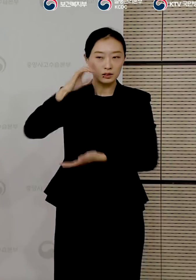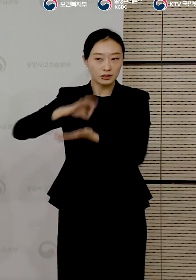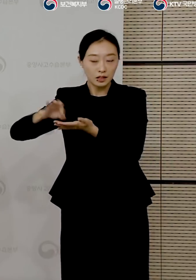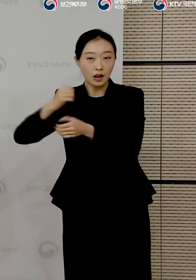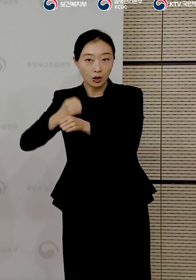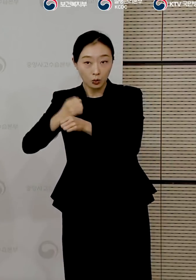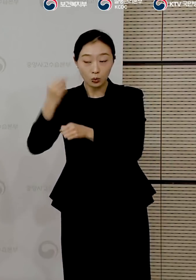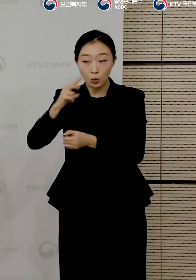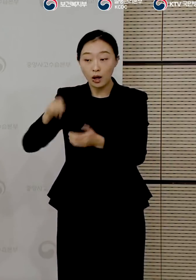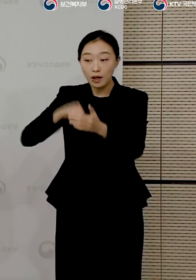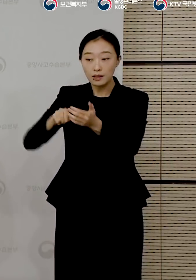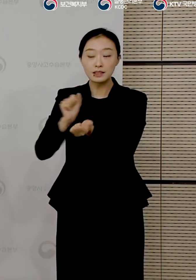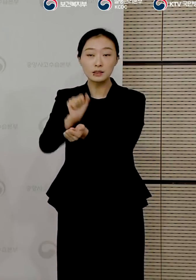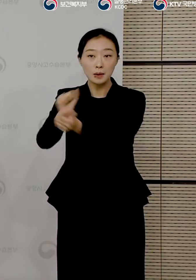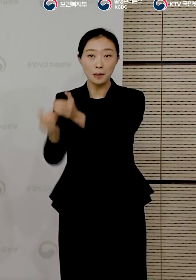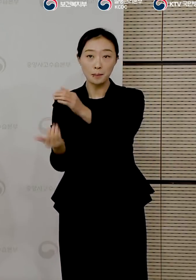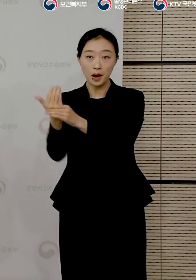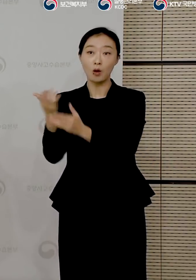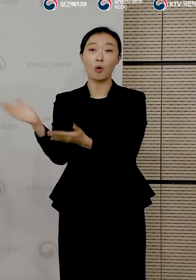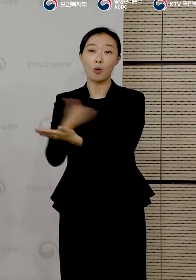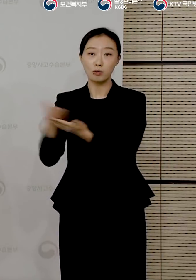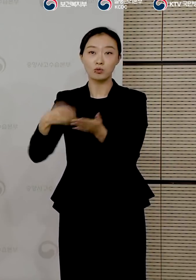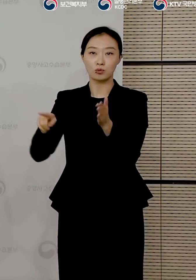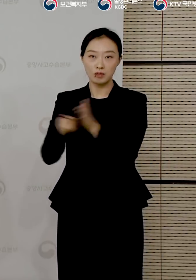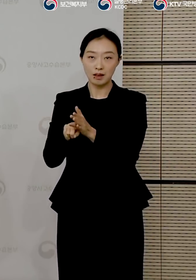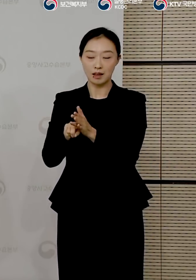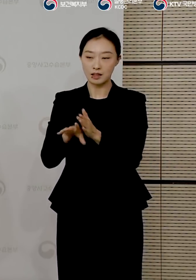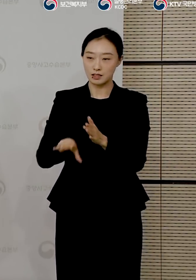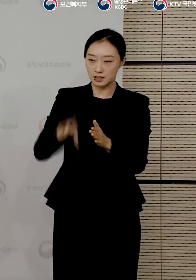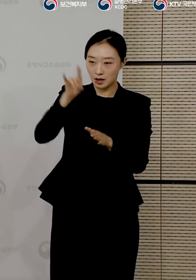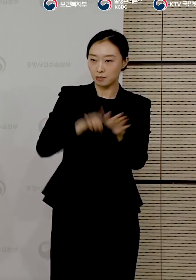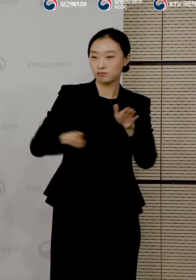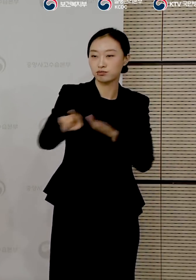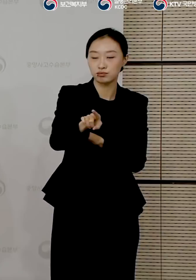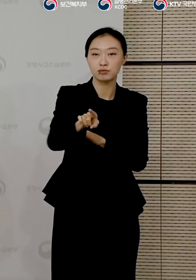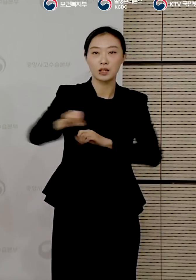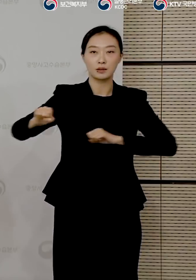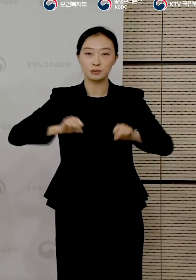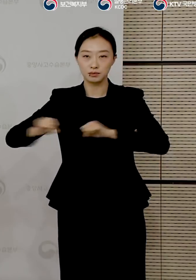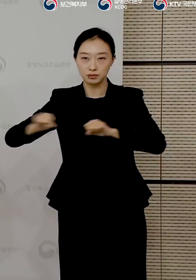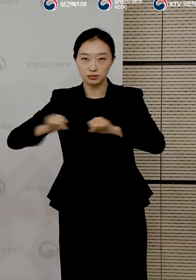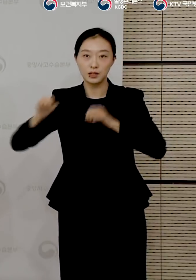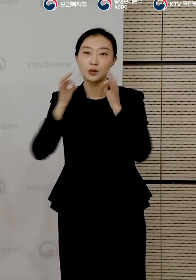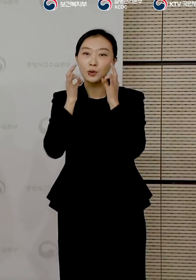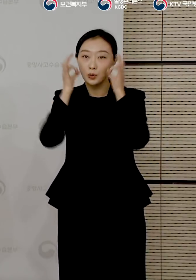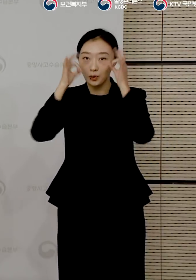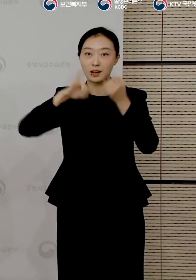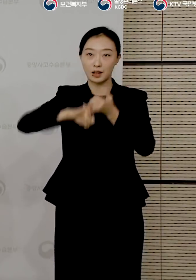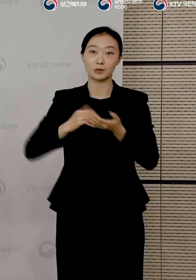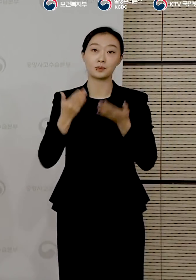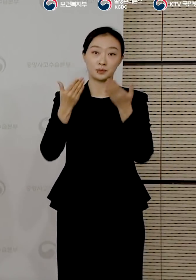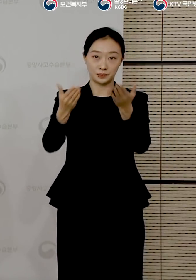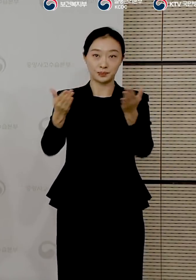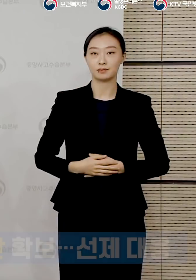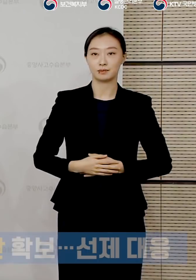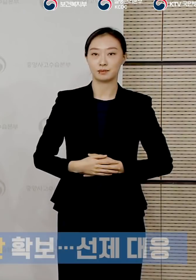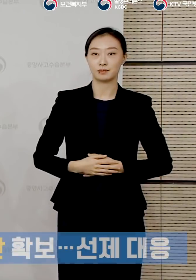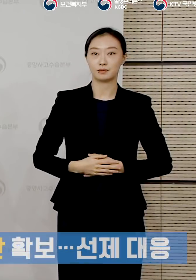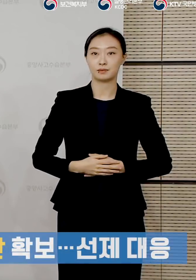전파에 대응하는 방역 관리 체계를 선제적으로 구축하는 노력을 병행하겠다고 말씀드린 바